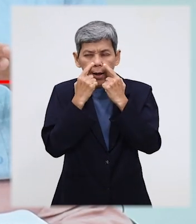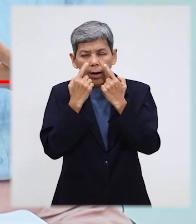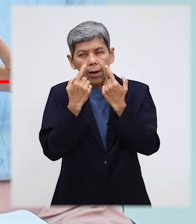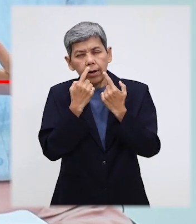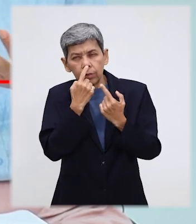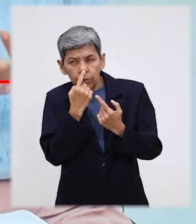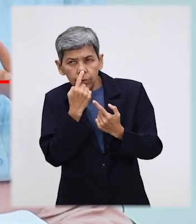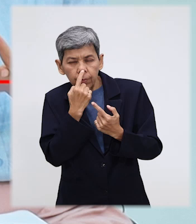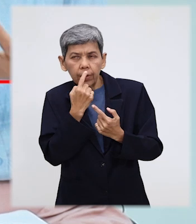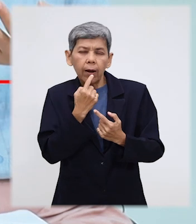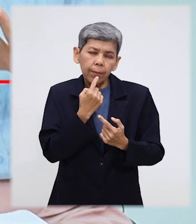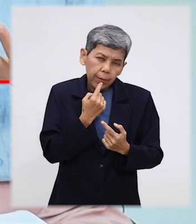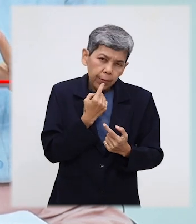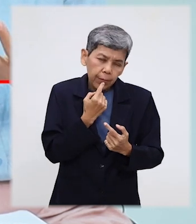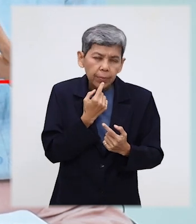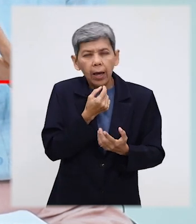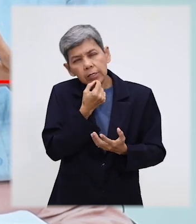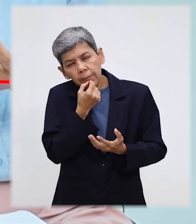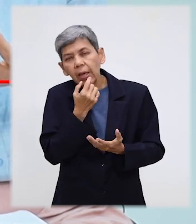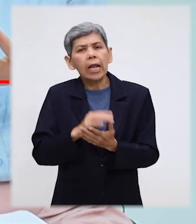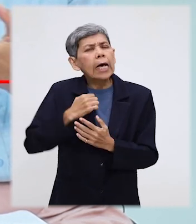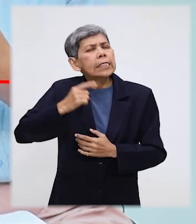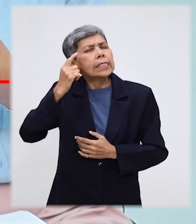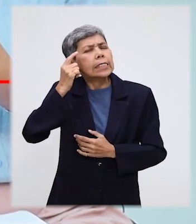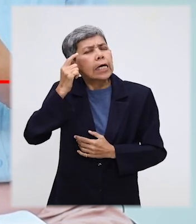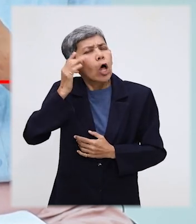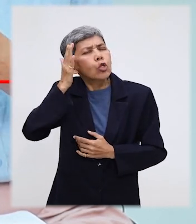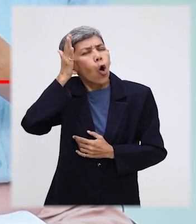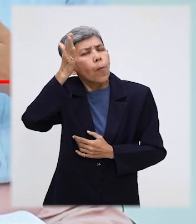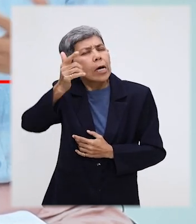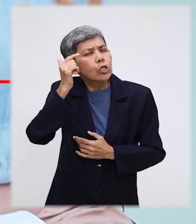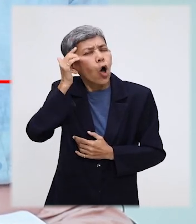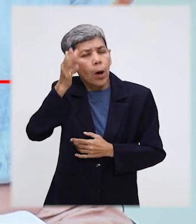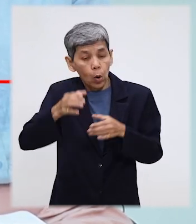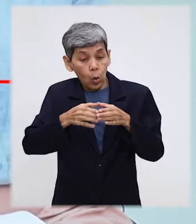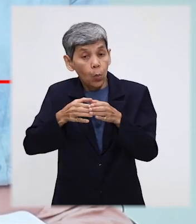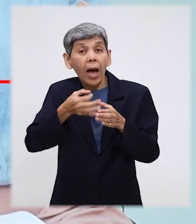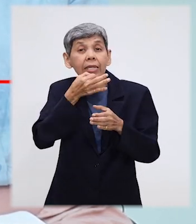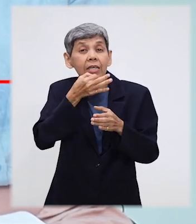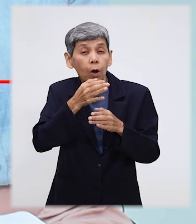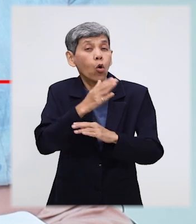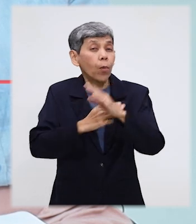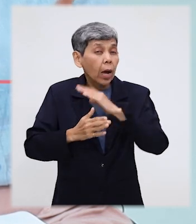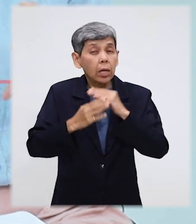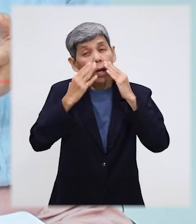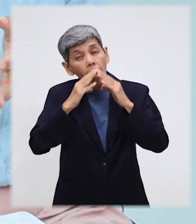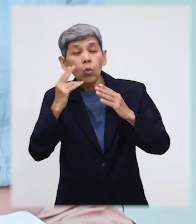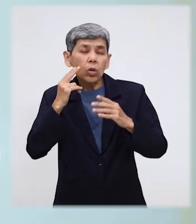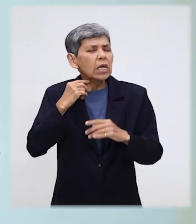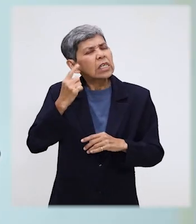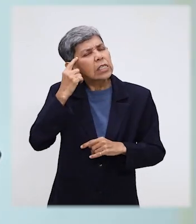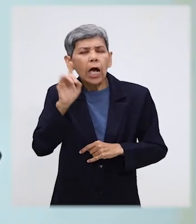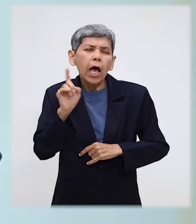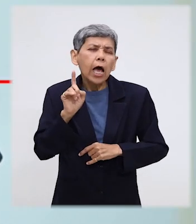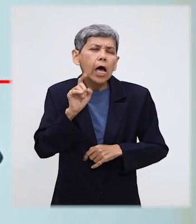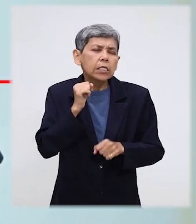ทั้งในเรื่องของการเบรนชาทั้งในเรื่องของนักชิมอาจารย์มองในเรื่องของอนาคตของกลุ่มอาชีพของคนพิการมันจะมีความมั่นคงห